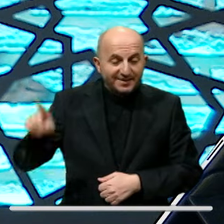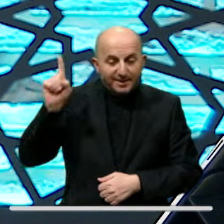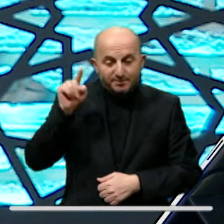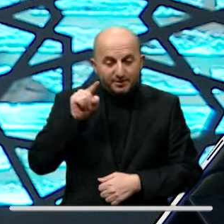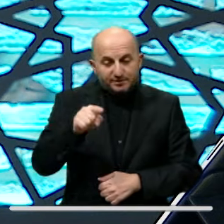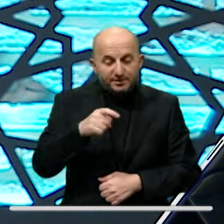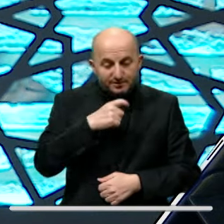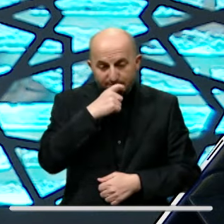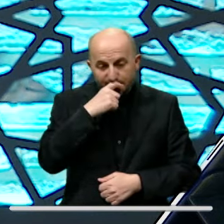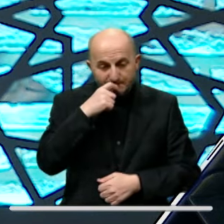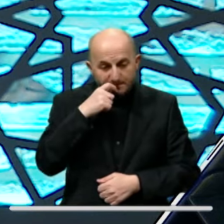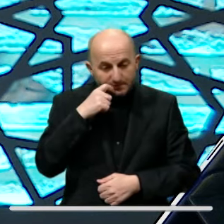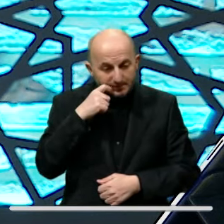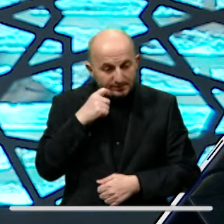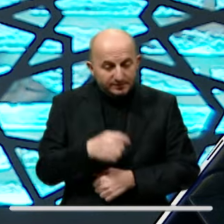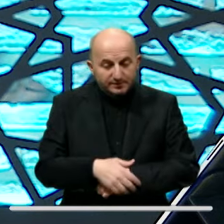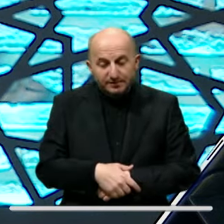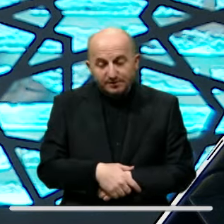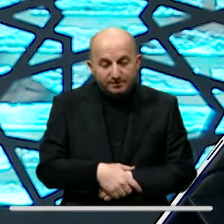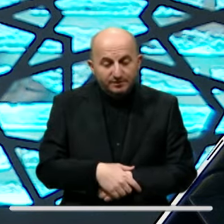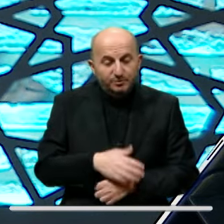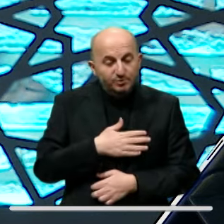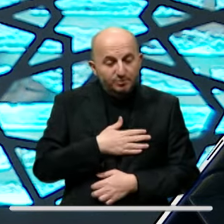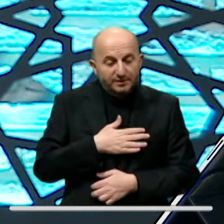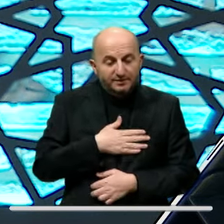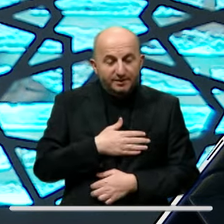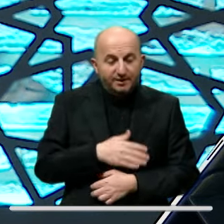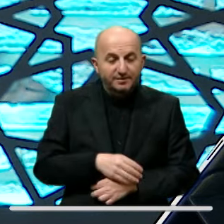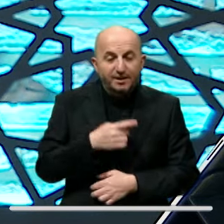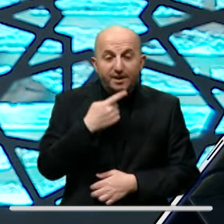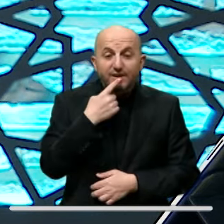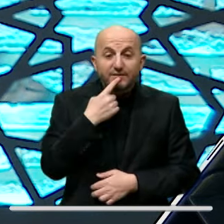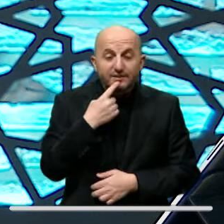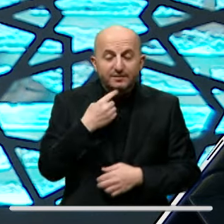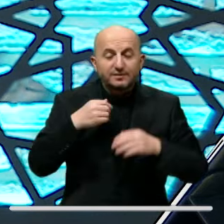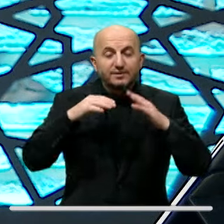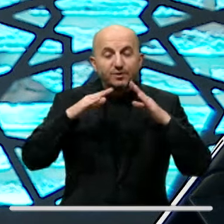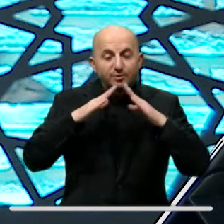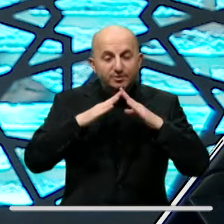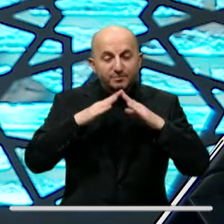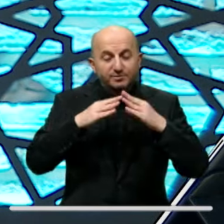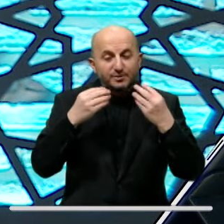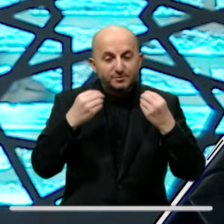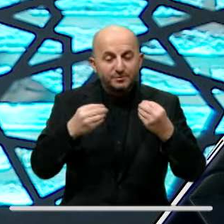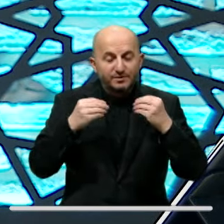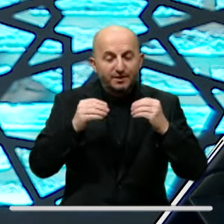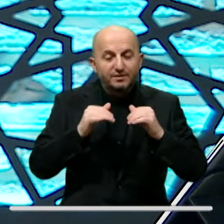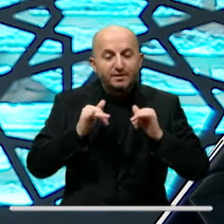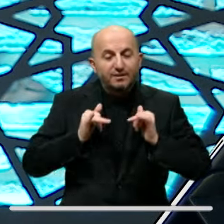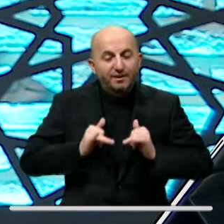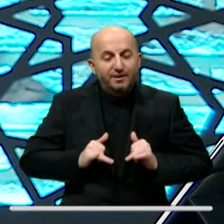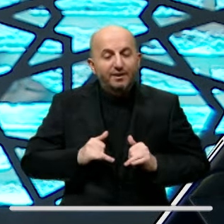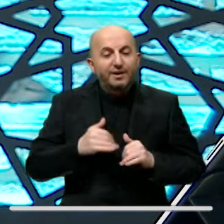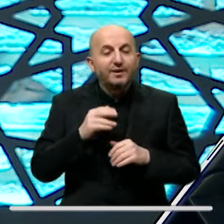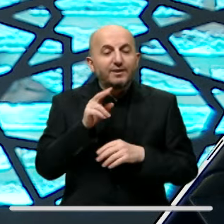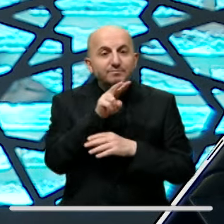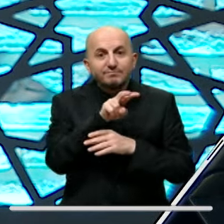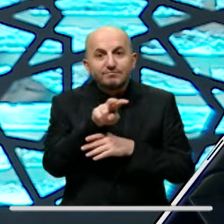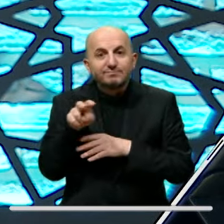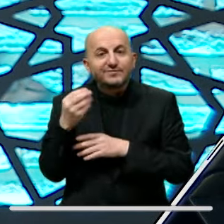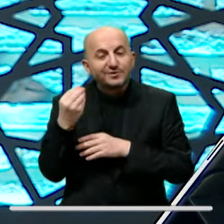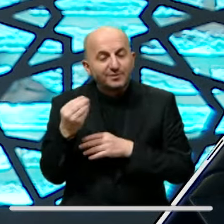senin samimiyetine hürmeten şöyle ağız tadıyla oturabileceğin güzel, ferah, manzaralı bir ev nasip